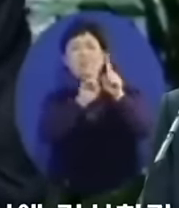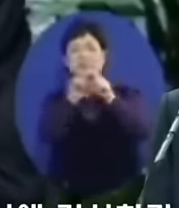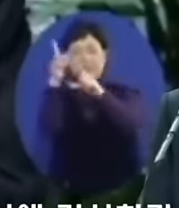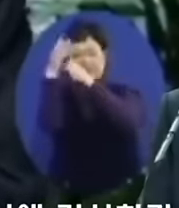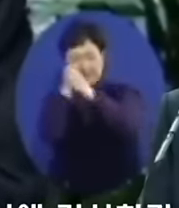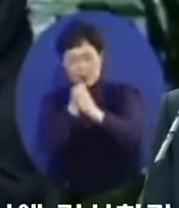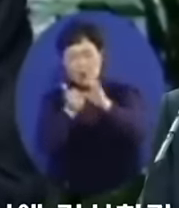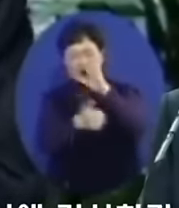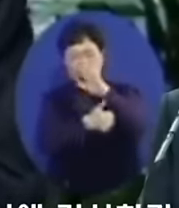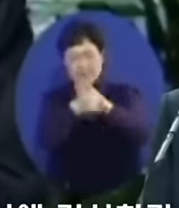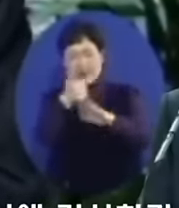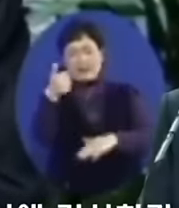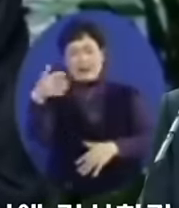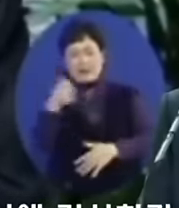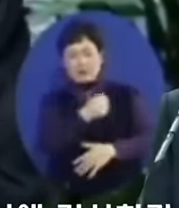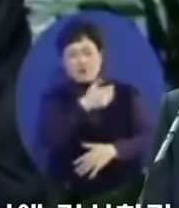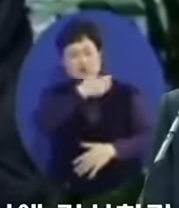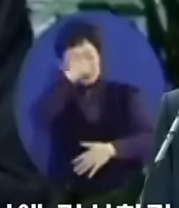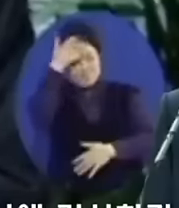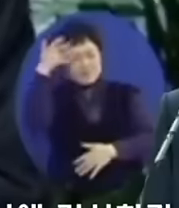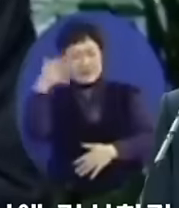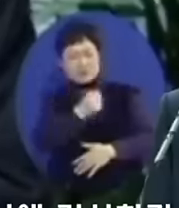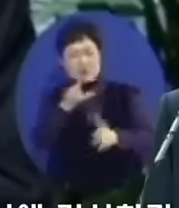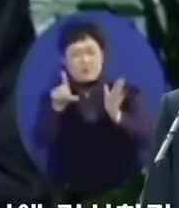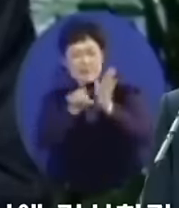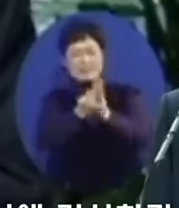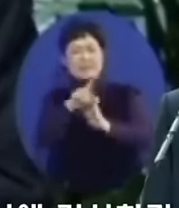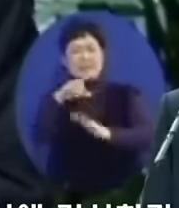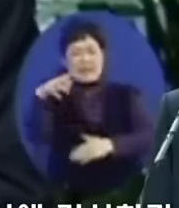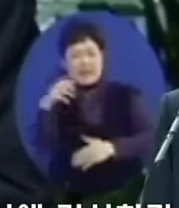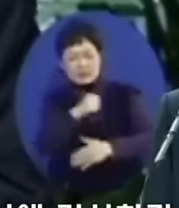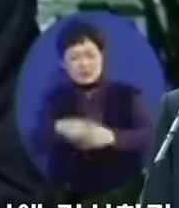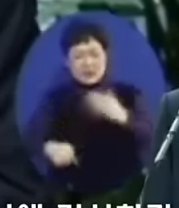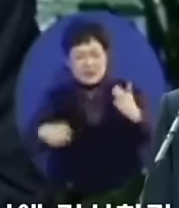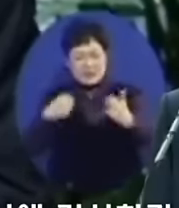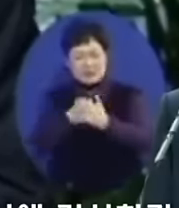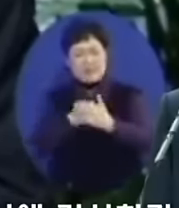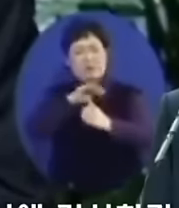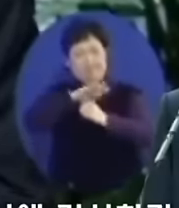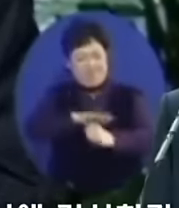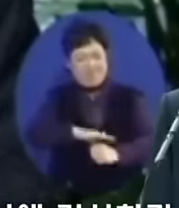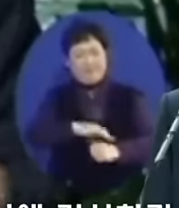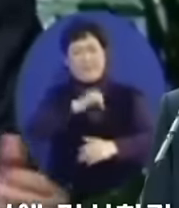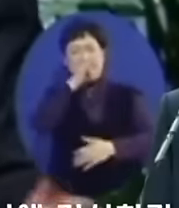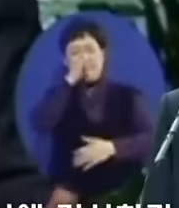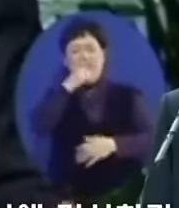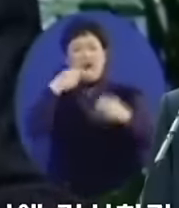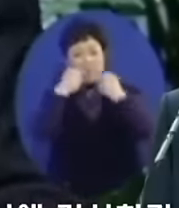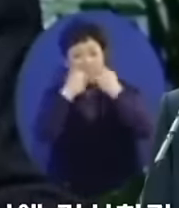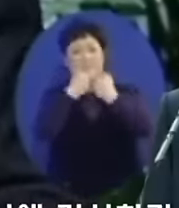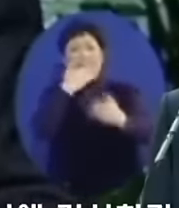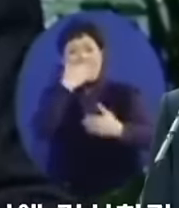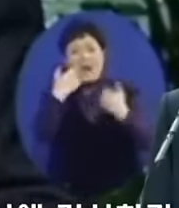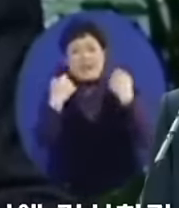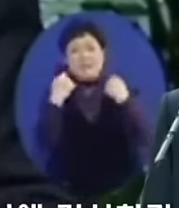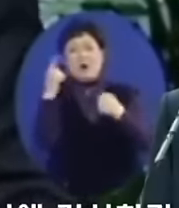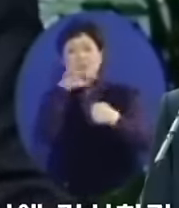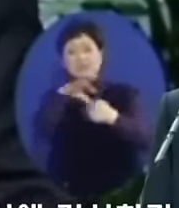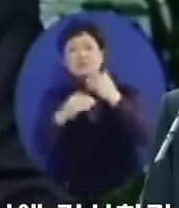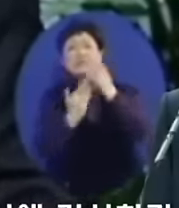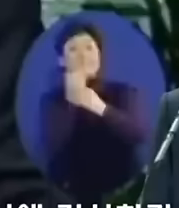잡고 희망을 가지고 꿈을 가지고 믿음을 가지고 결심하고 견딜 수가 있는 것입니다. 싸울 수 있는 힘은 어디에서